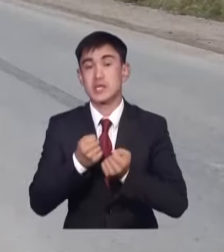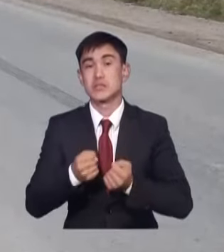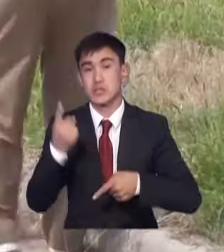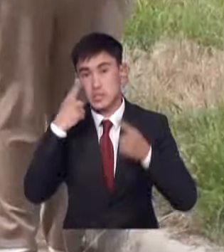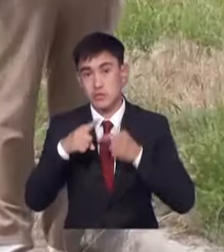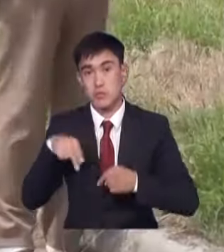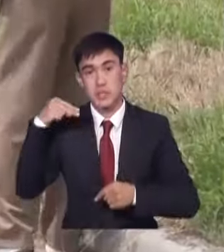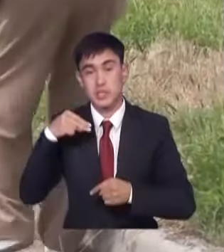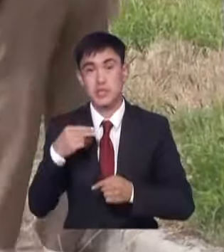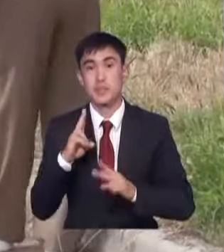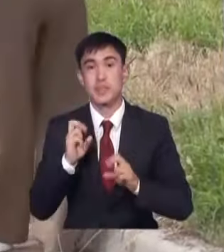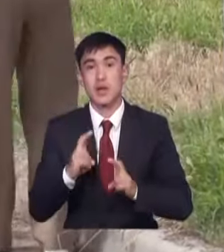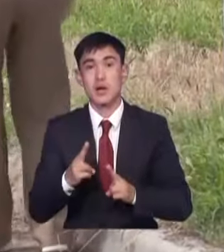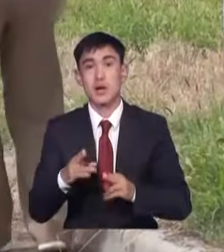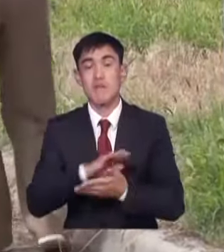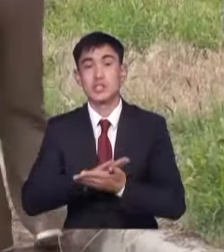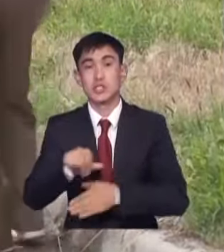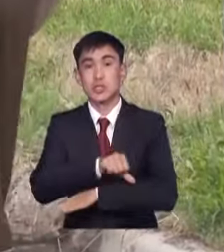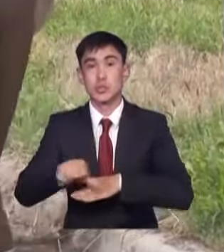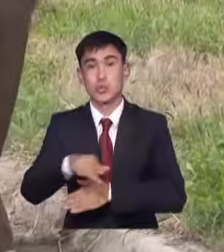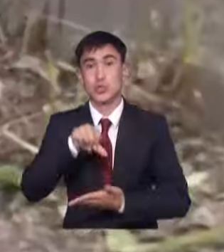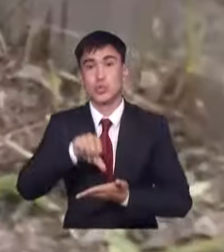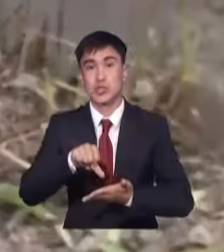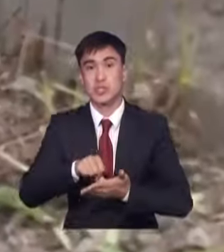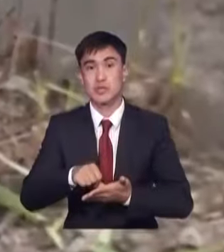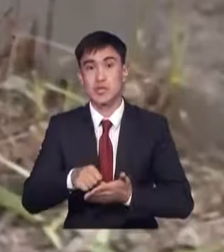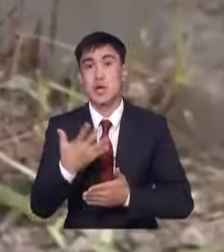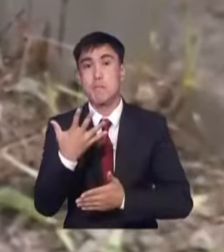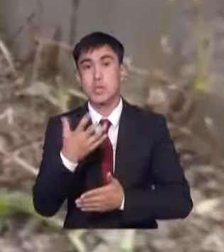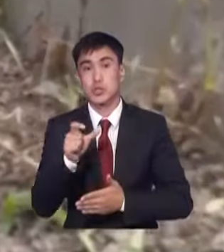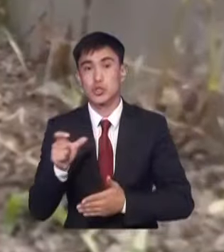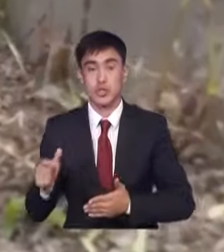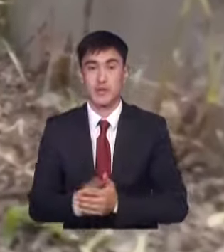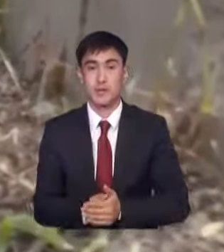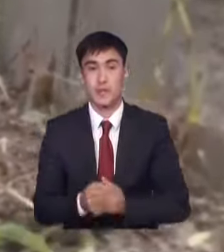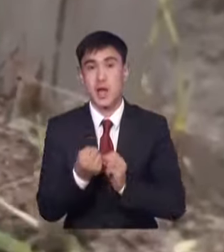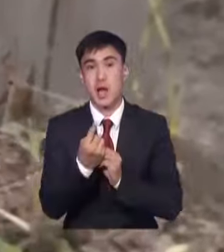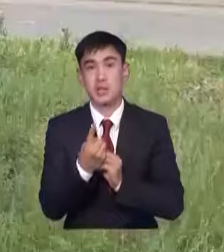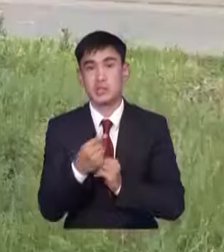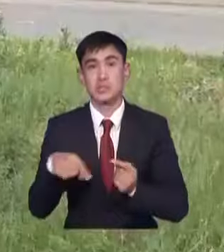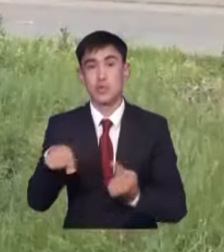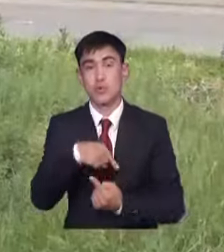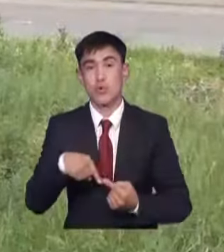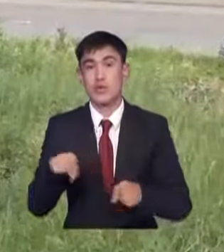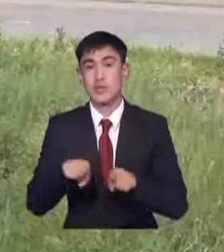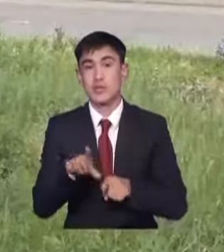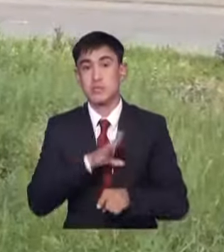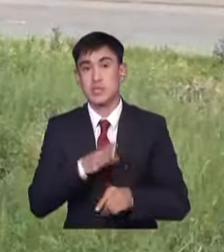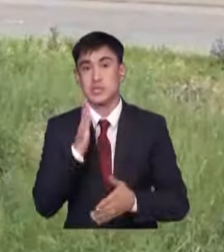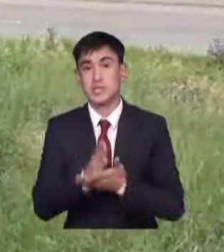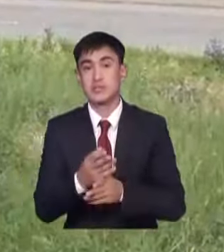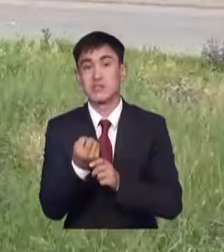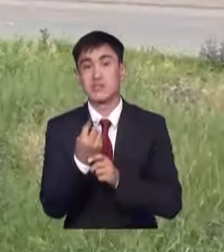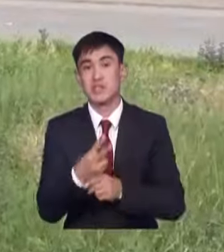поддерживают инициативу президента так в очистке территории приняли участие около 500 человек из 11 ору также